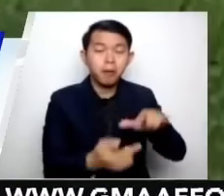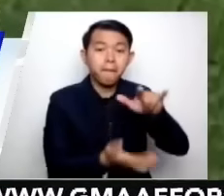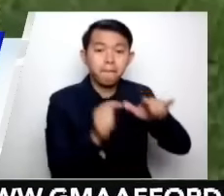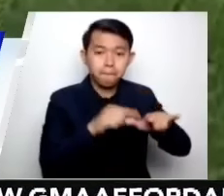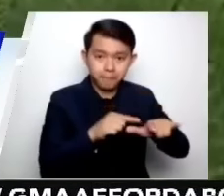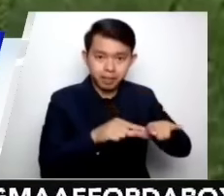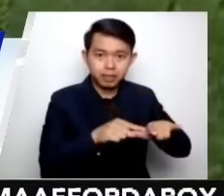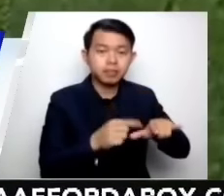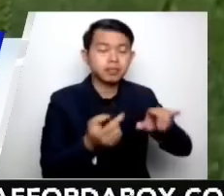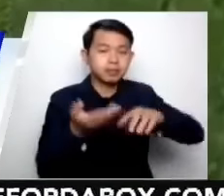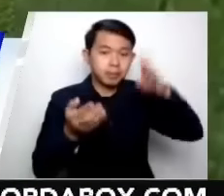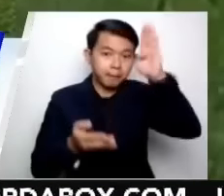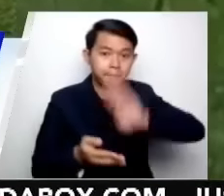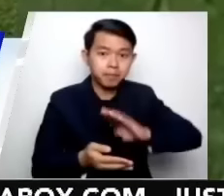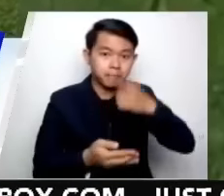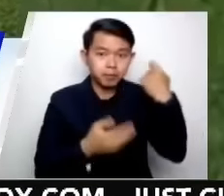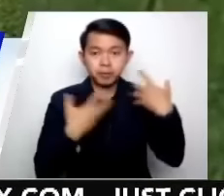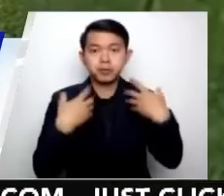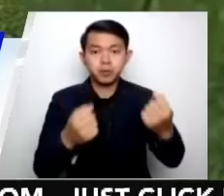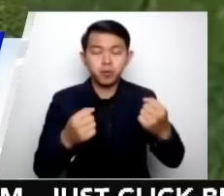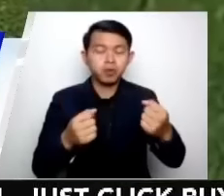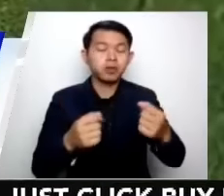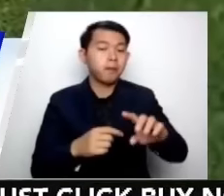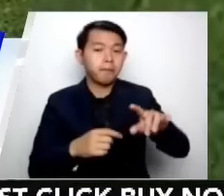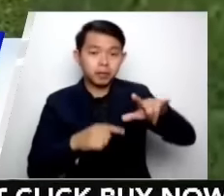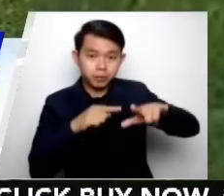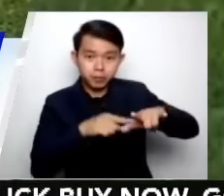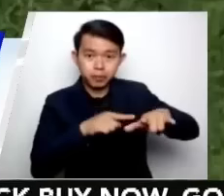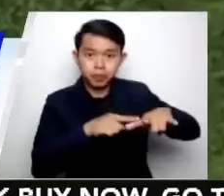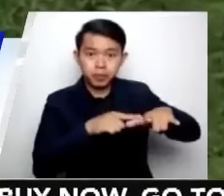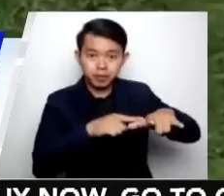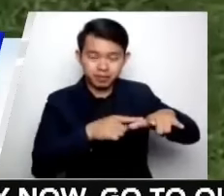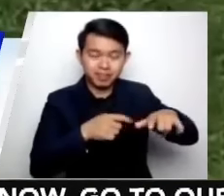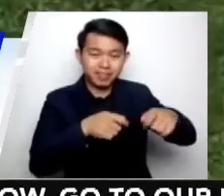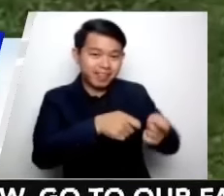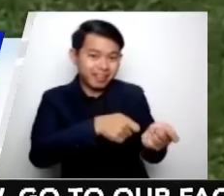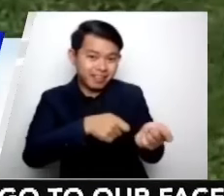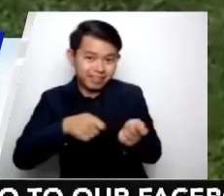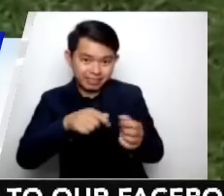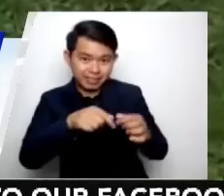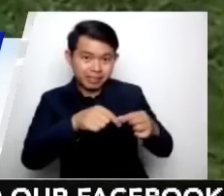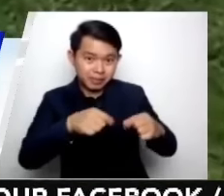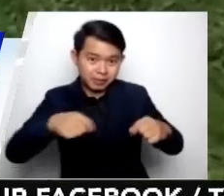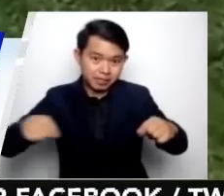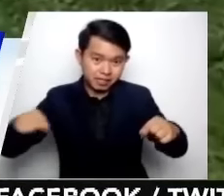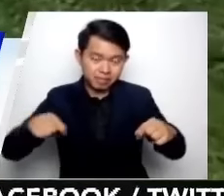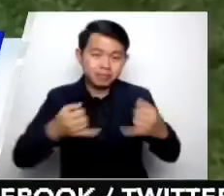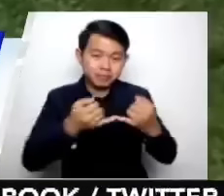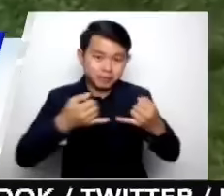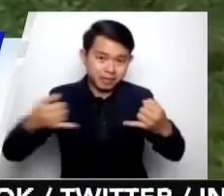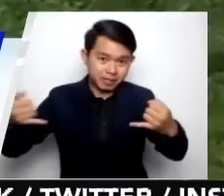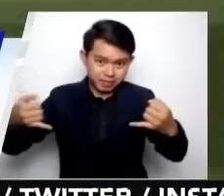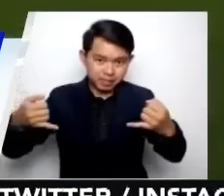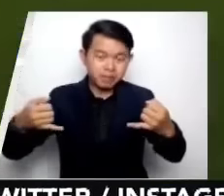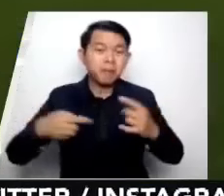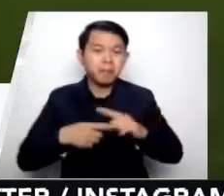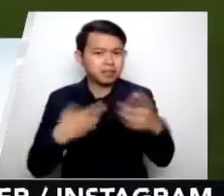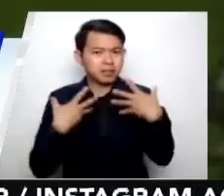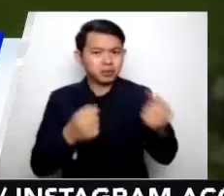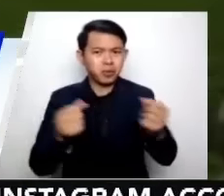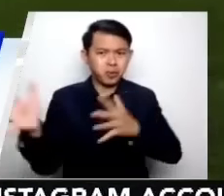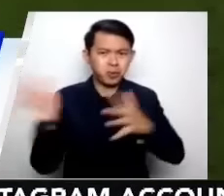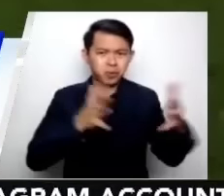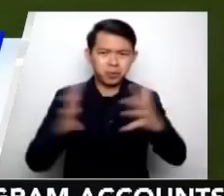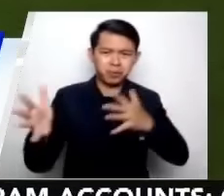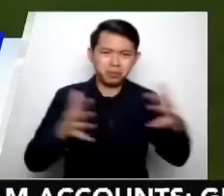Caico, nakatali pa raw ang eroplano sa 2 truck noong Biyernes pero hindi pa rin kinaya ang malakas na hangin. Bagong